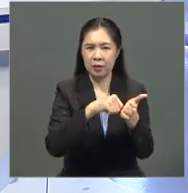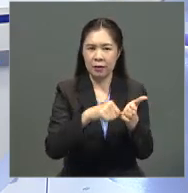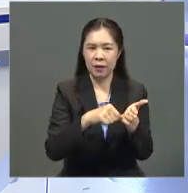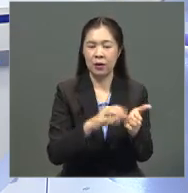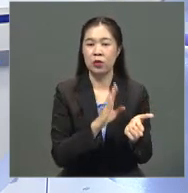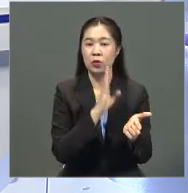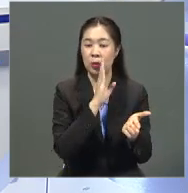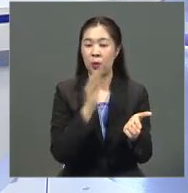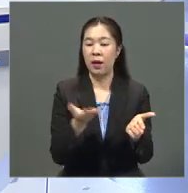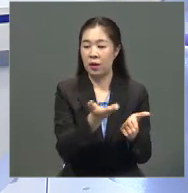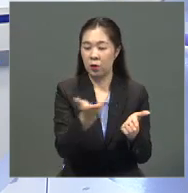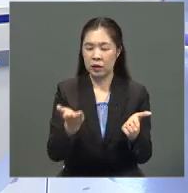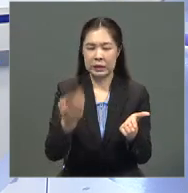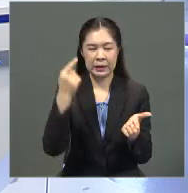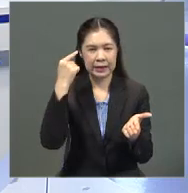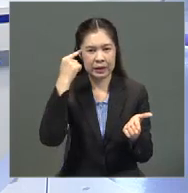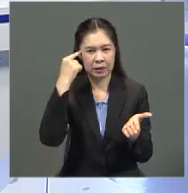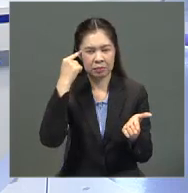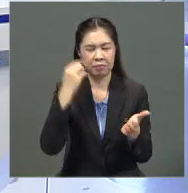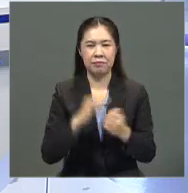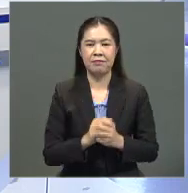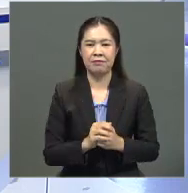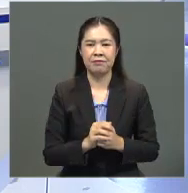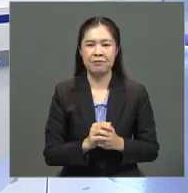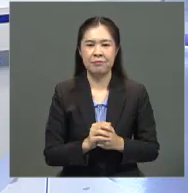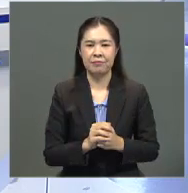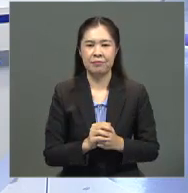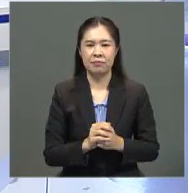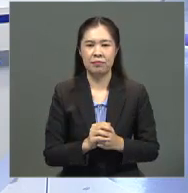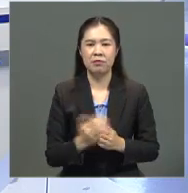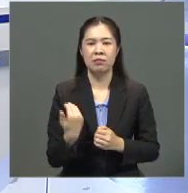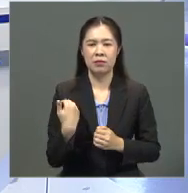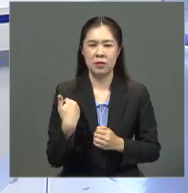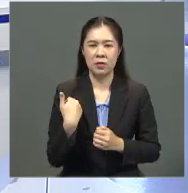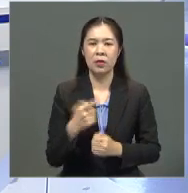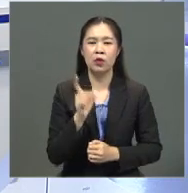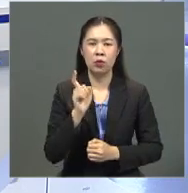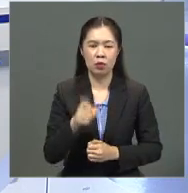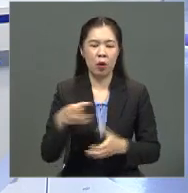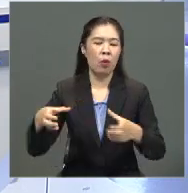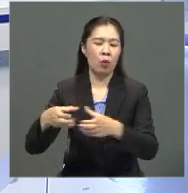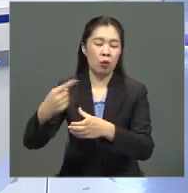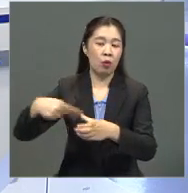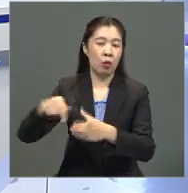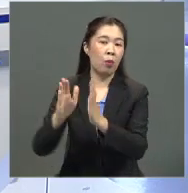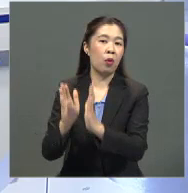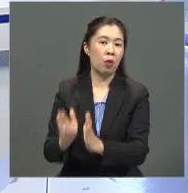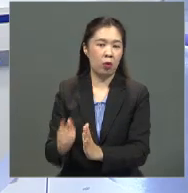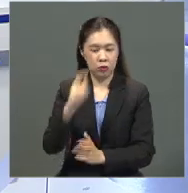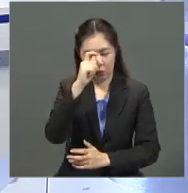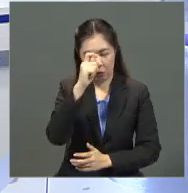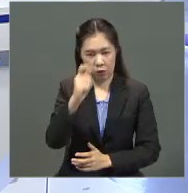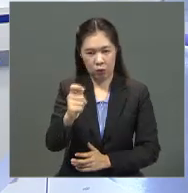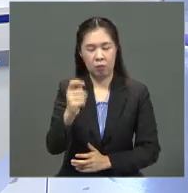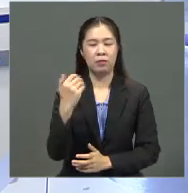เนี่ยถ้าเสียงส่วนใหญ่ไม่ได้เห็นว่าควรที่จะเปิดท่องก็จริงๆแล้วก็ต้องเคารพเสียงส่วนใหญ่หรือเปล่าเพราะว่าในส่วนของ